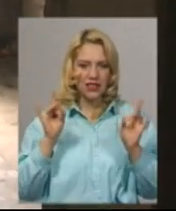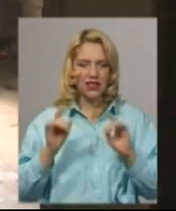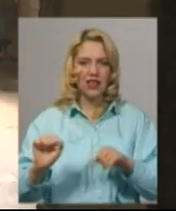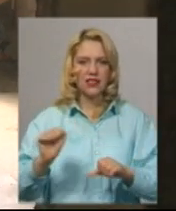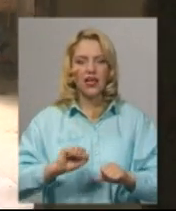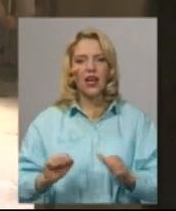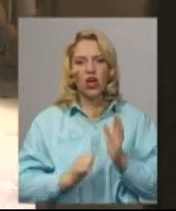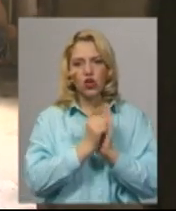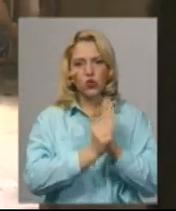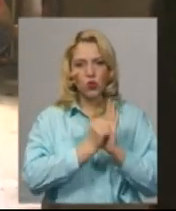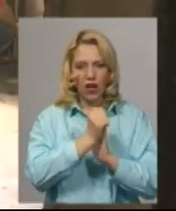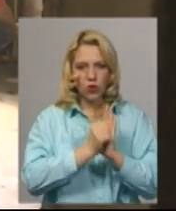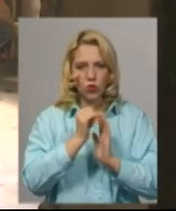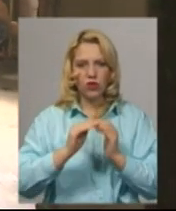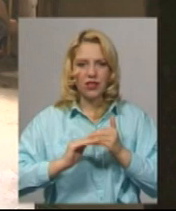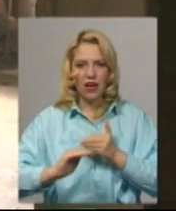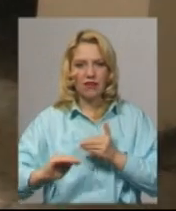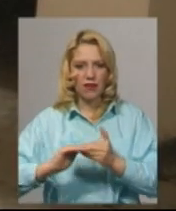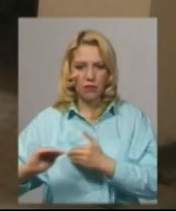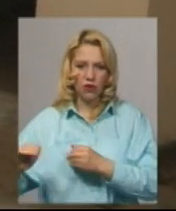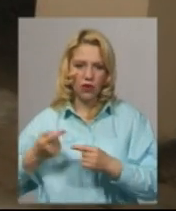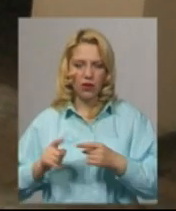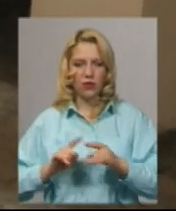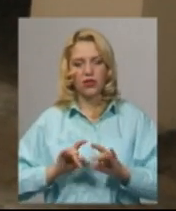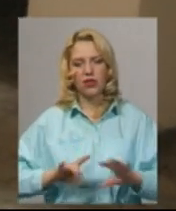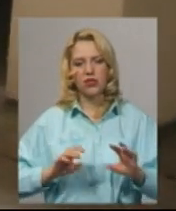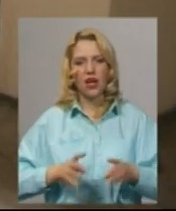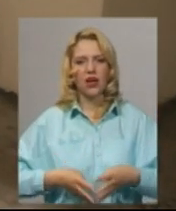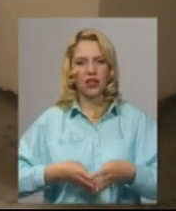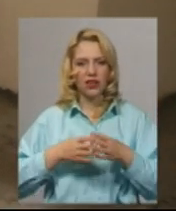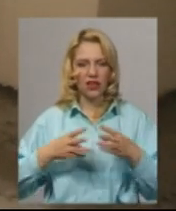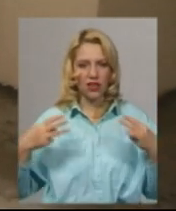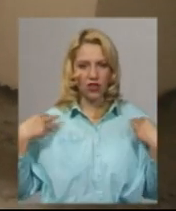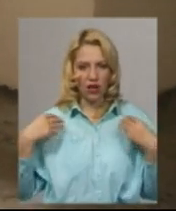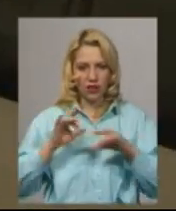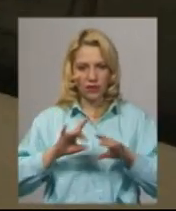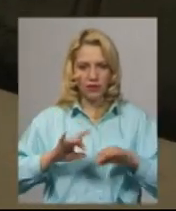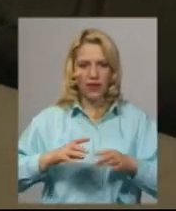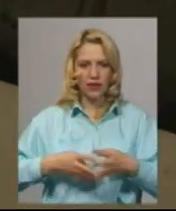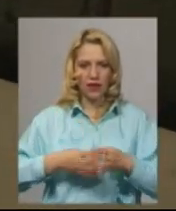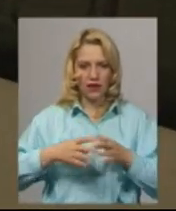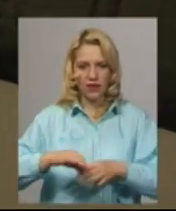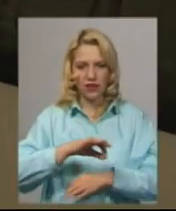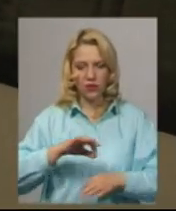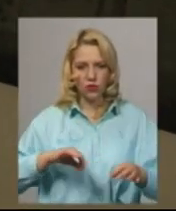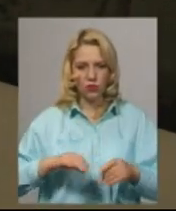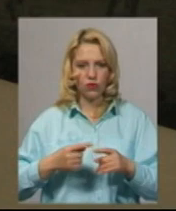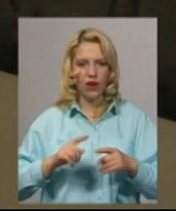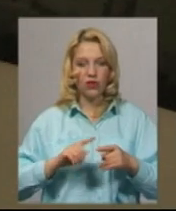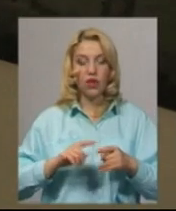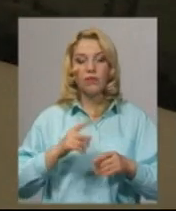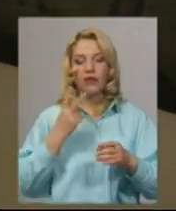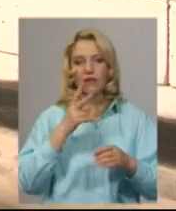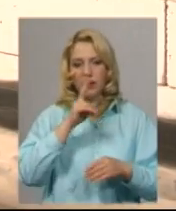підлоги. Про це сказав директор комунального підприємства архітектурно-будівельного проєктування Хмельницької обласної ради Володимир Сельський. Два місяці